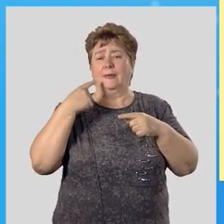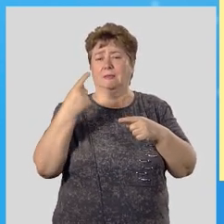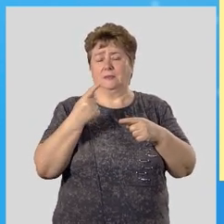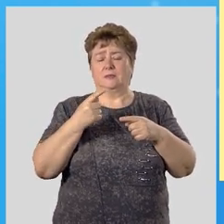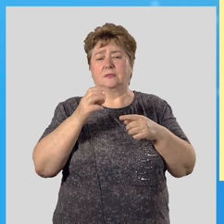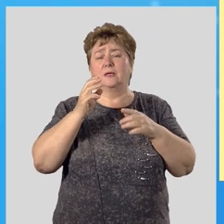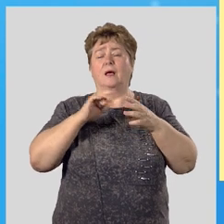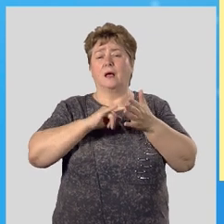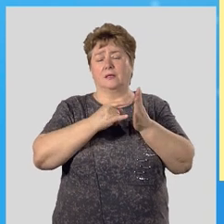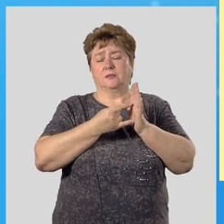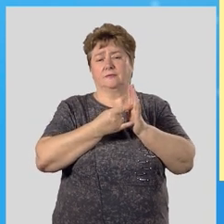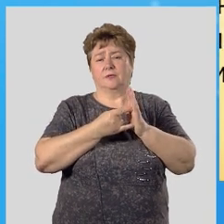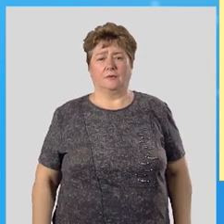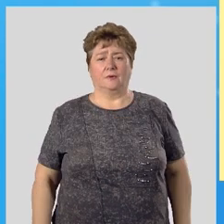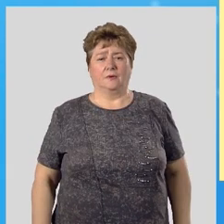единица классификации.